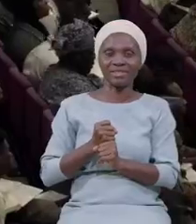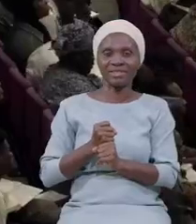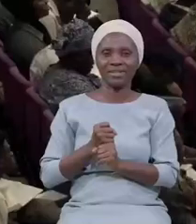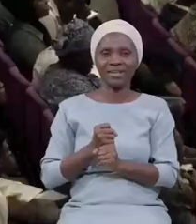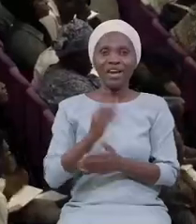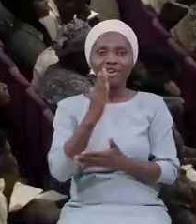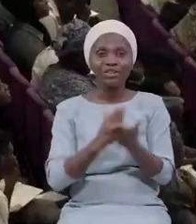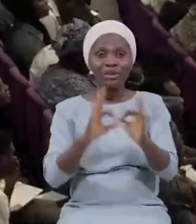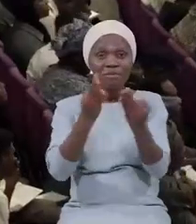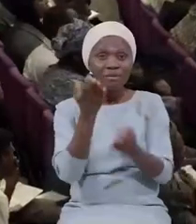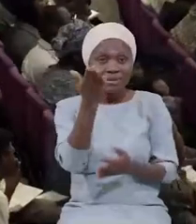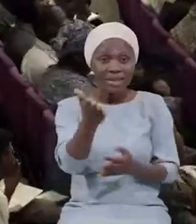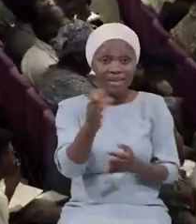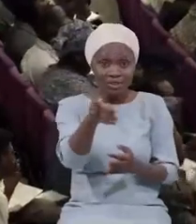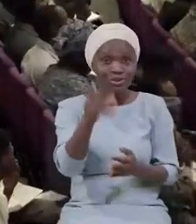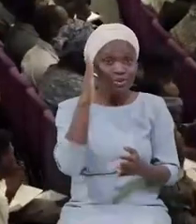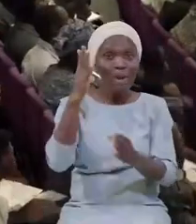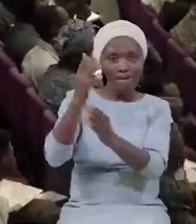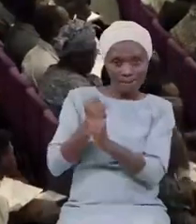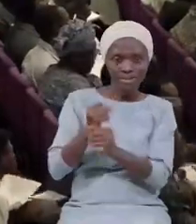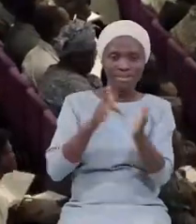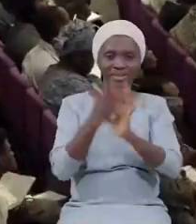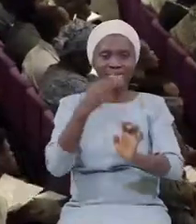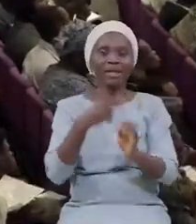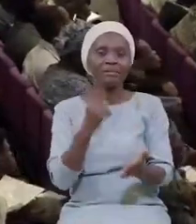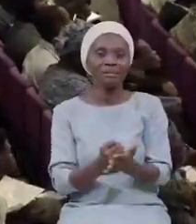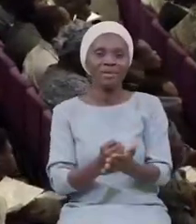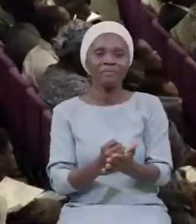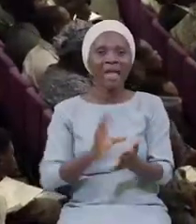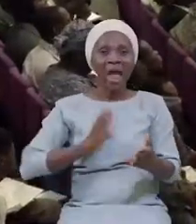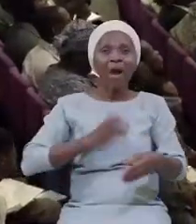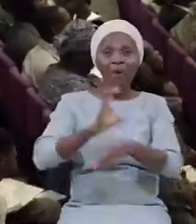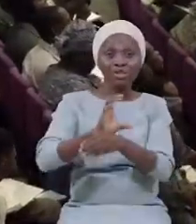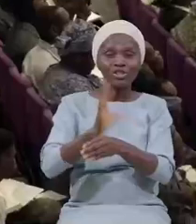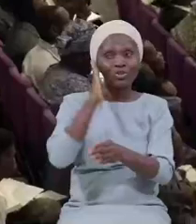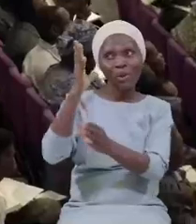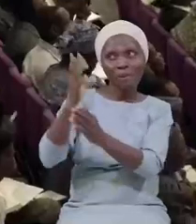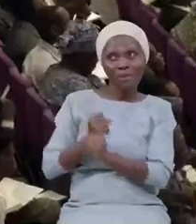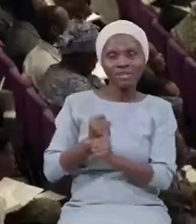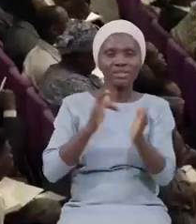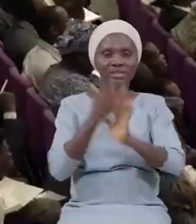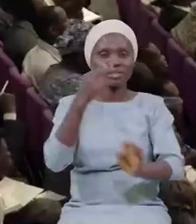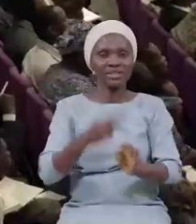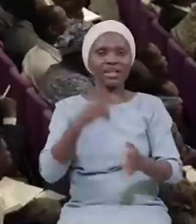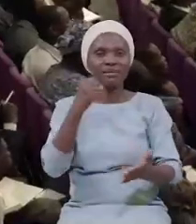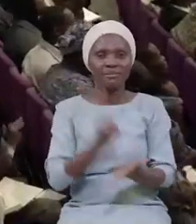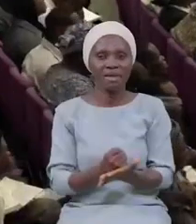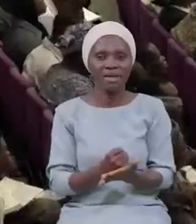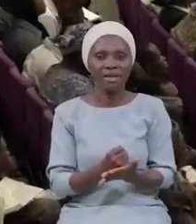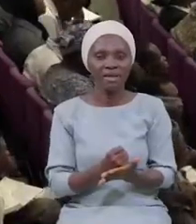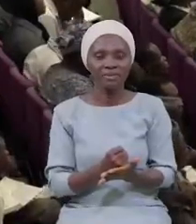Certaines familles là-bas, vous allez posséder. Notre église va posséder au nom de